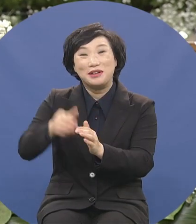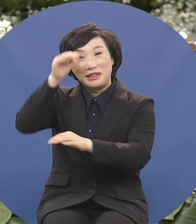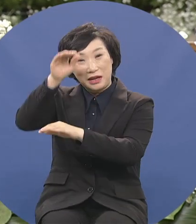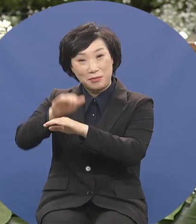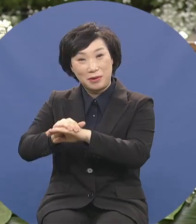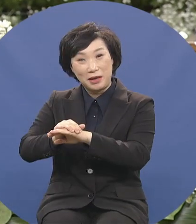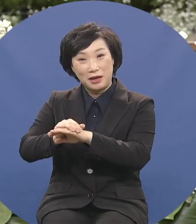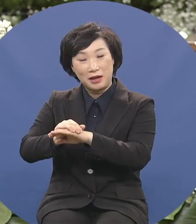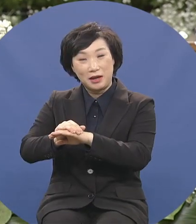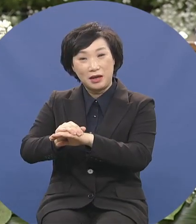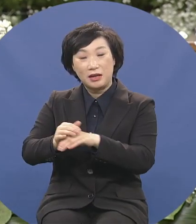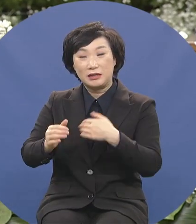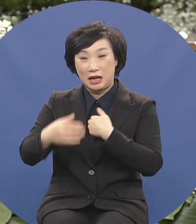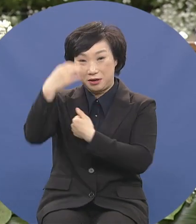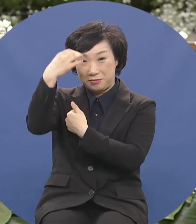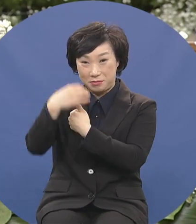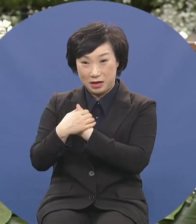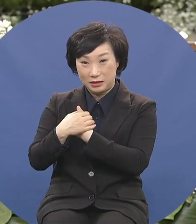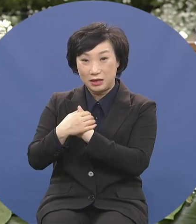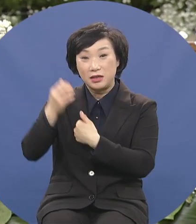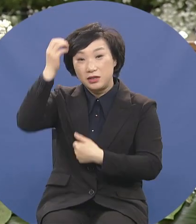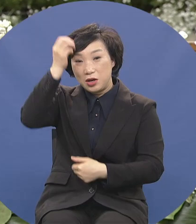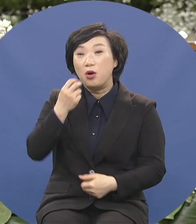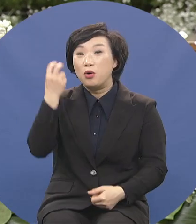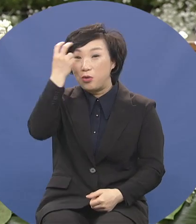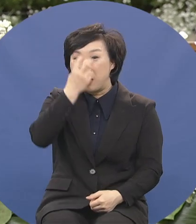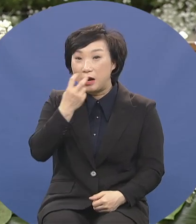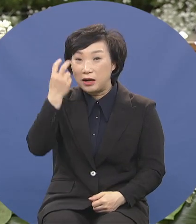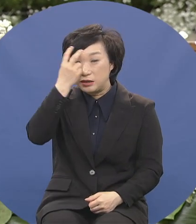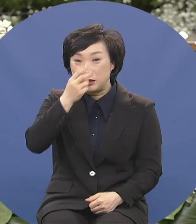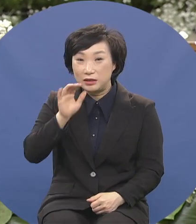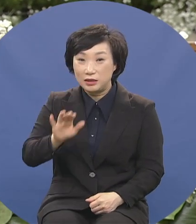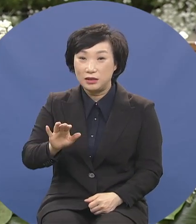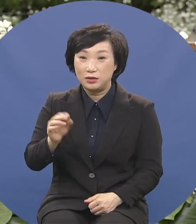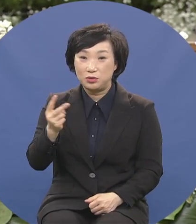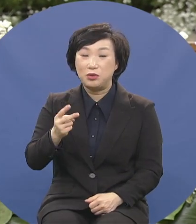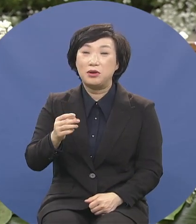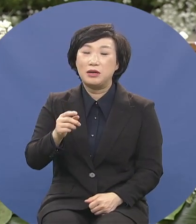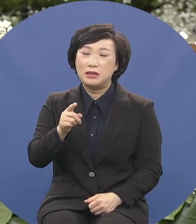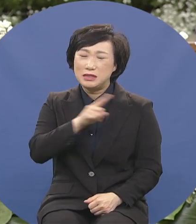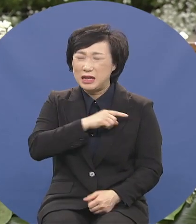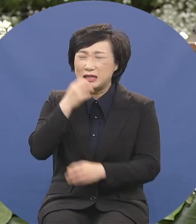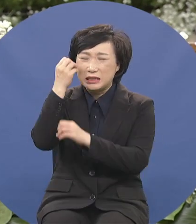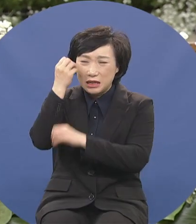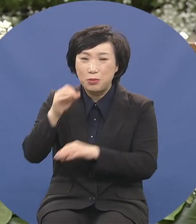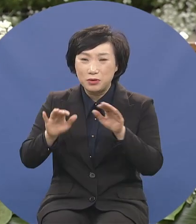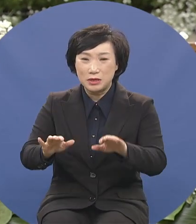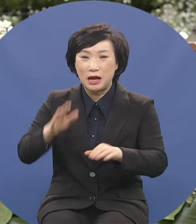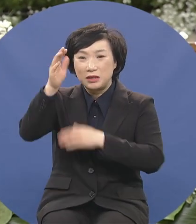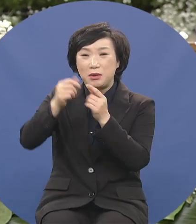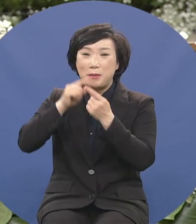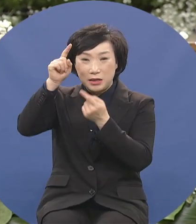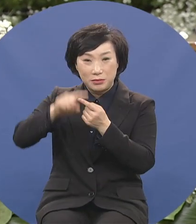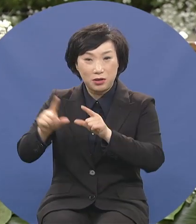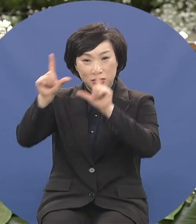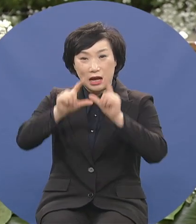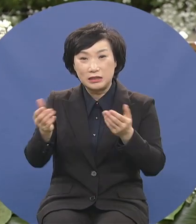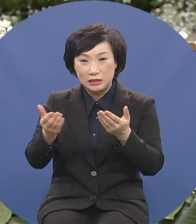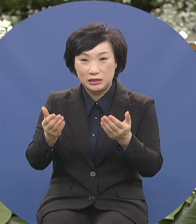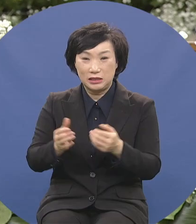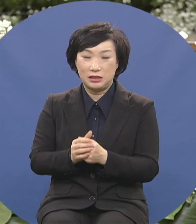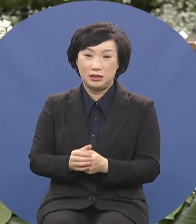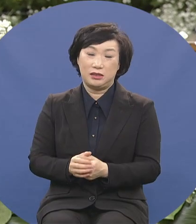예배도, 내게 맡긴 영혼 관리도, 가장 기본인 하나님 말씀대로 사는